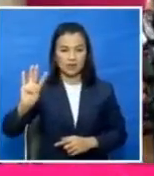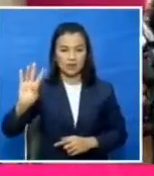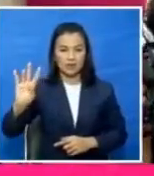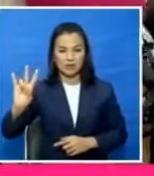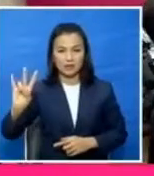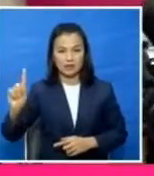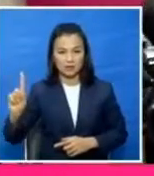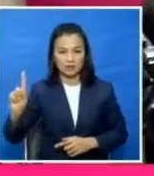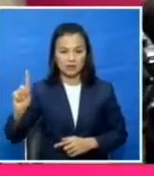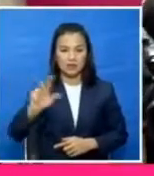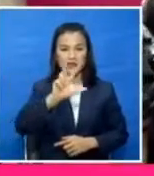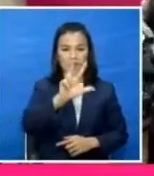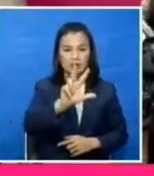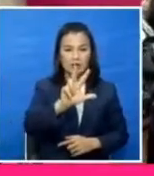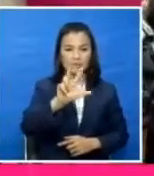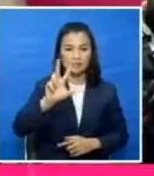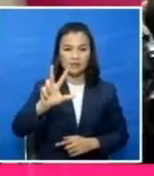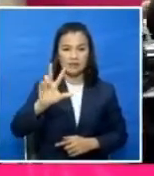3399471